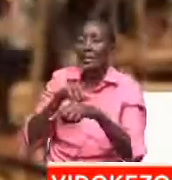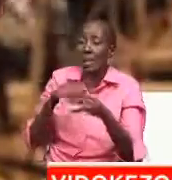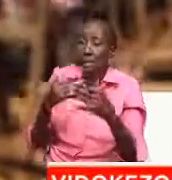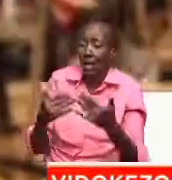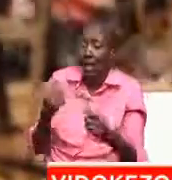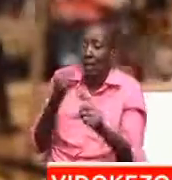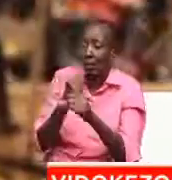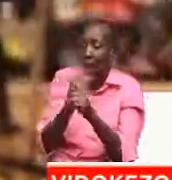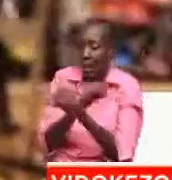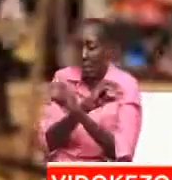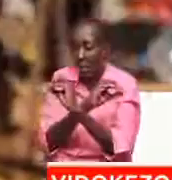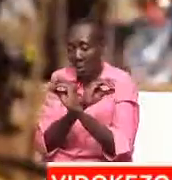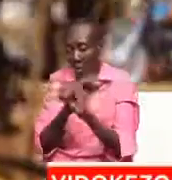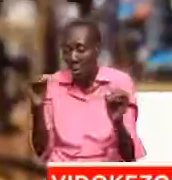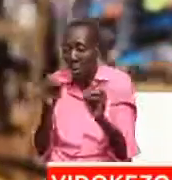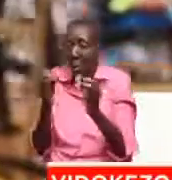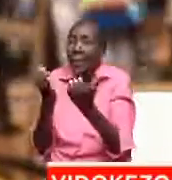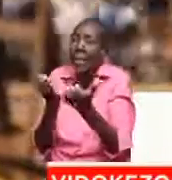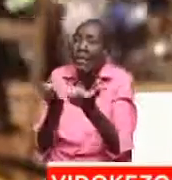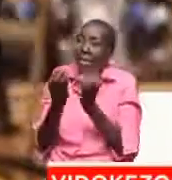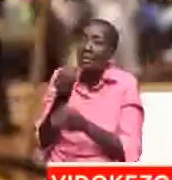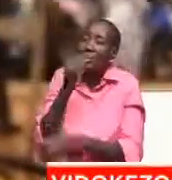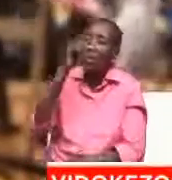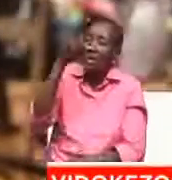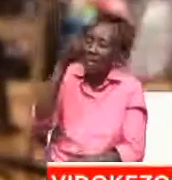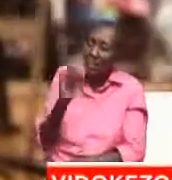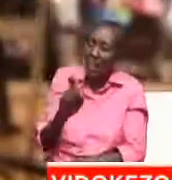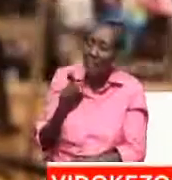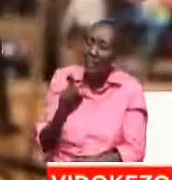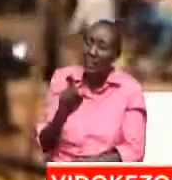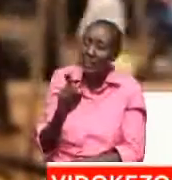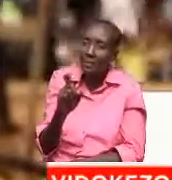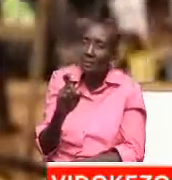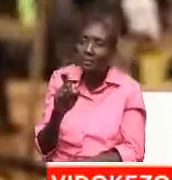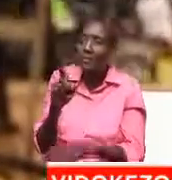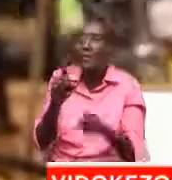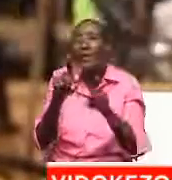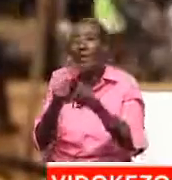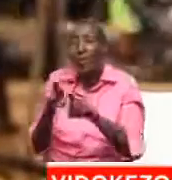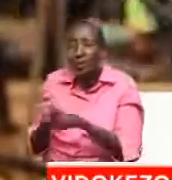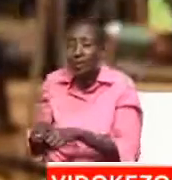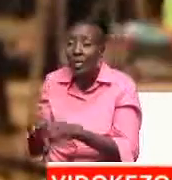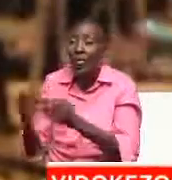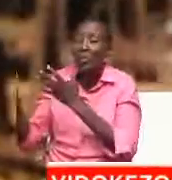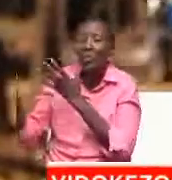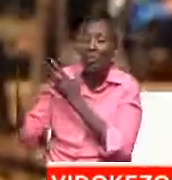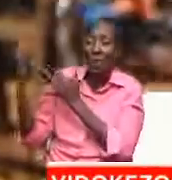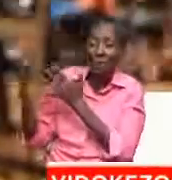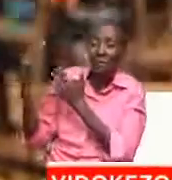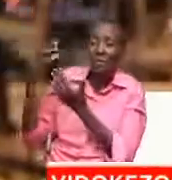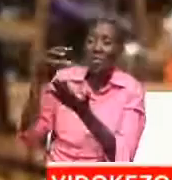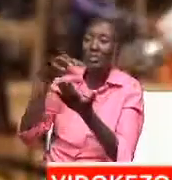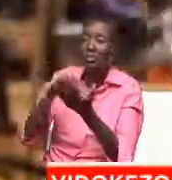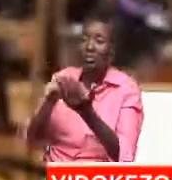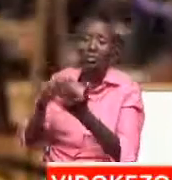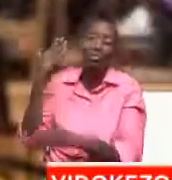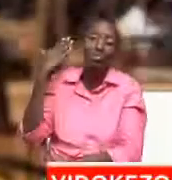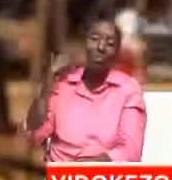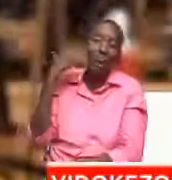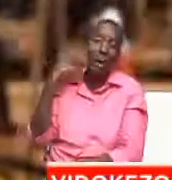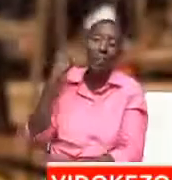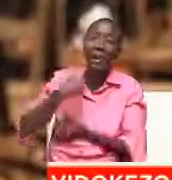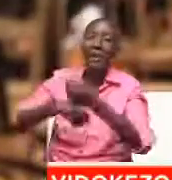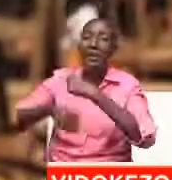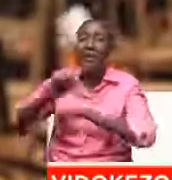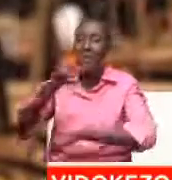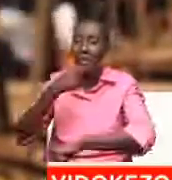kazi na wanahitaji kukula, unajua kukula ni lazima. Sasa pia tunatarajia visa vya uhalifu huenda